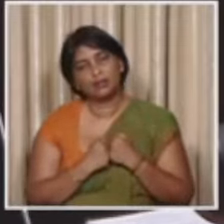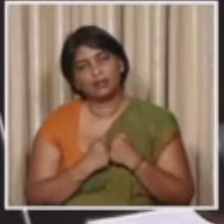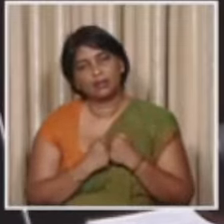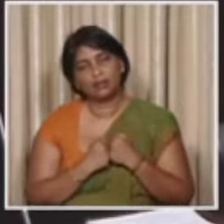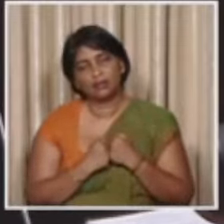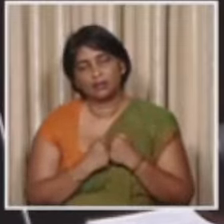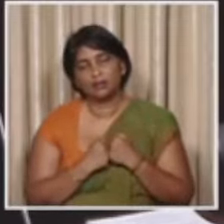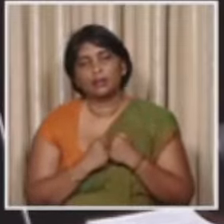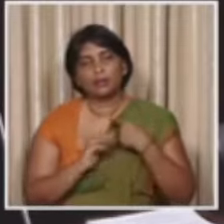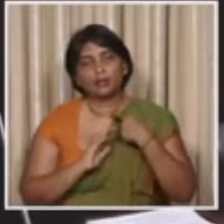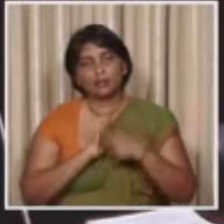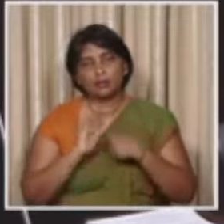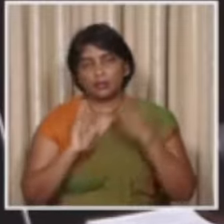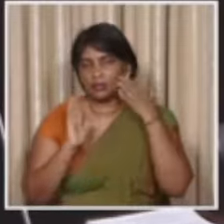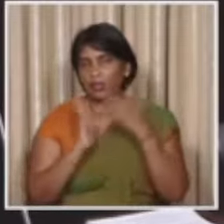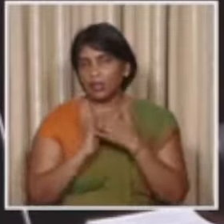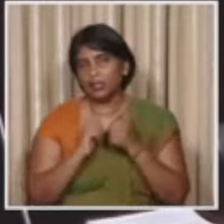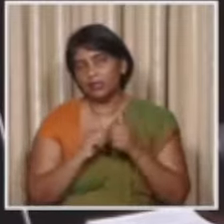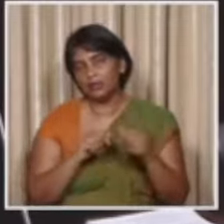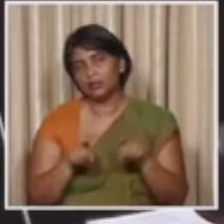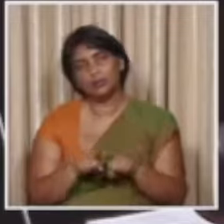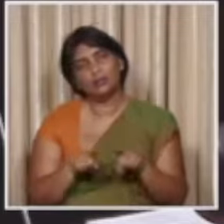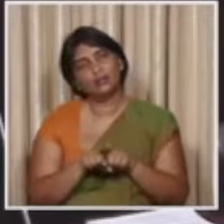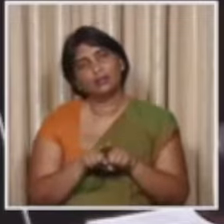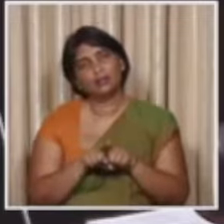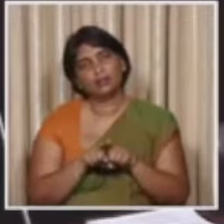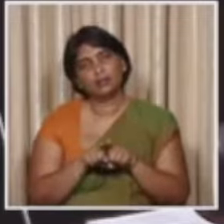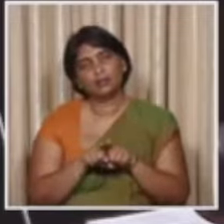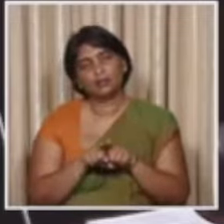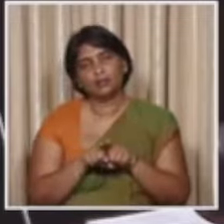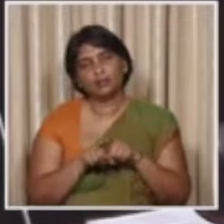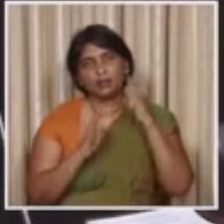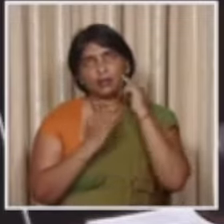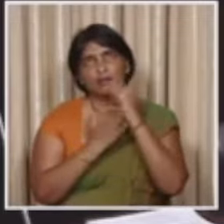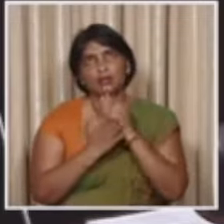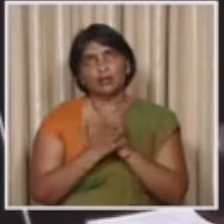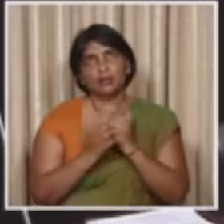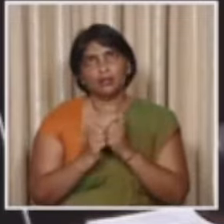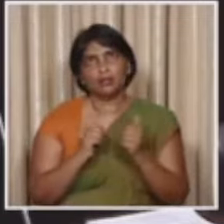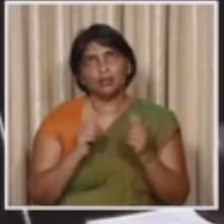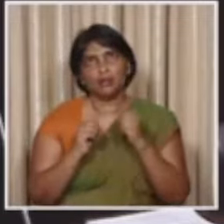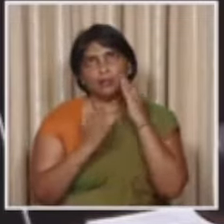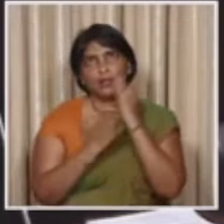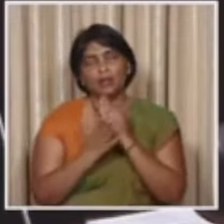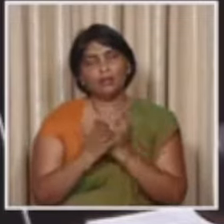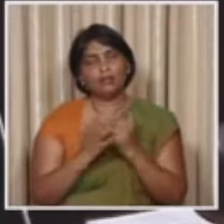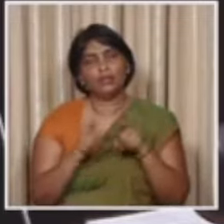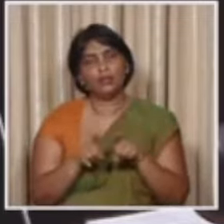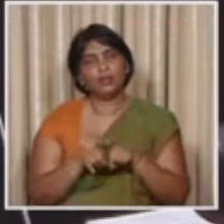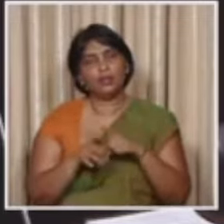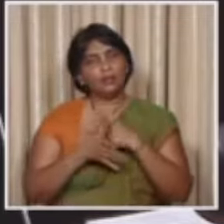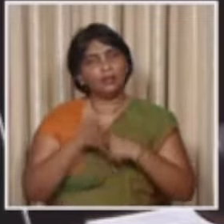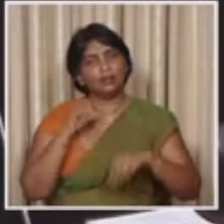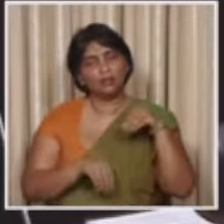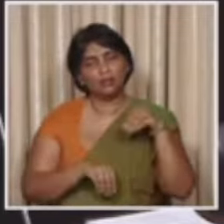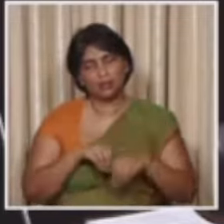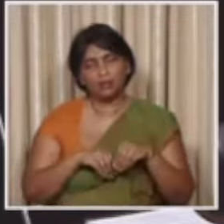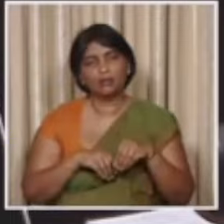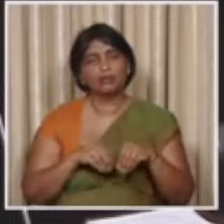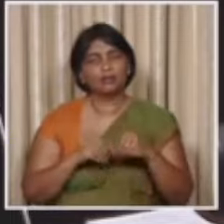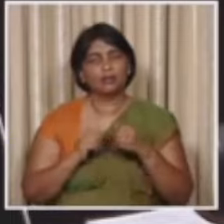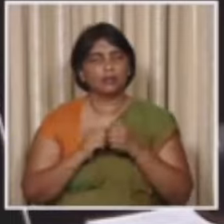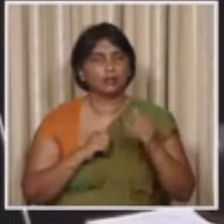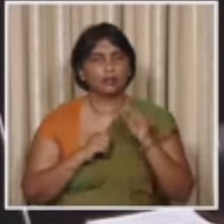මේ රටේ සමාජයේ විතරක් නෙවෙයි ගරු මුලාසනාරූඪ මන්ත්‍රීතුමනි පාතාලයේ තියෙන්නේ. මේ රටේ දේශපාලනයේ පාතාල ලෝකයක්